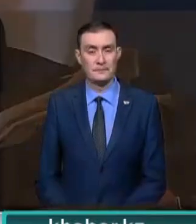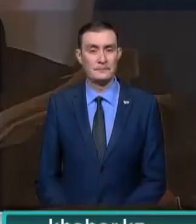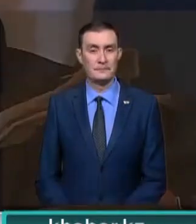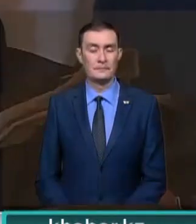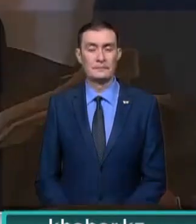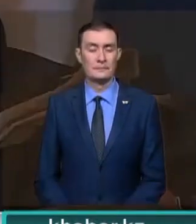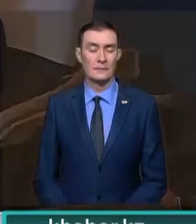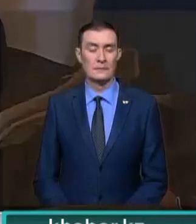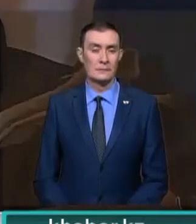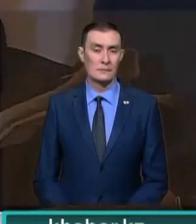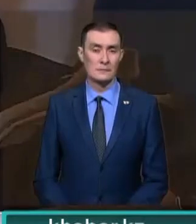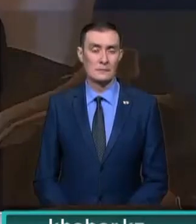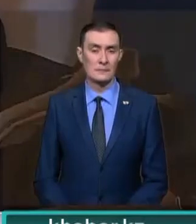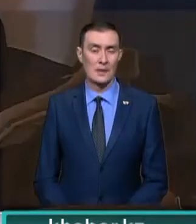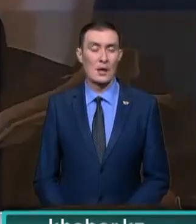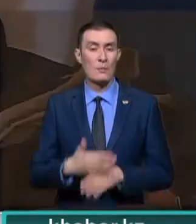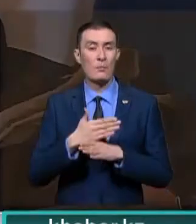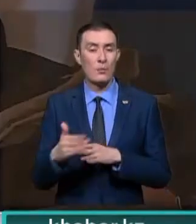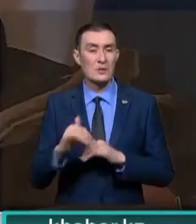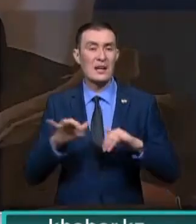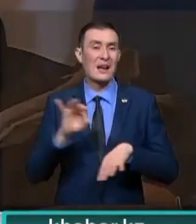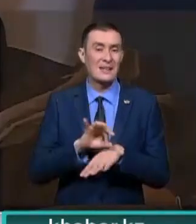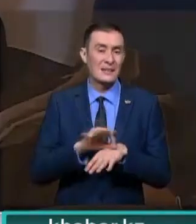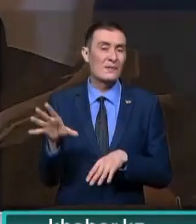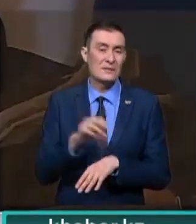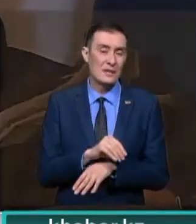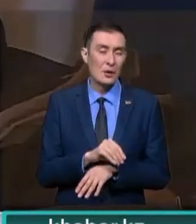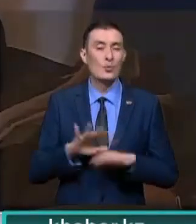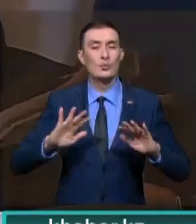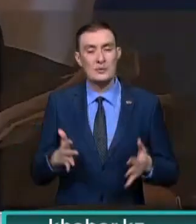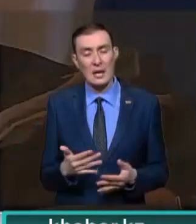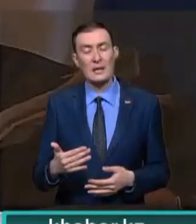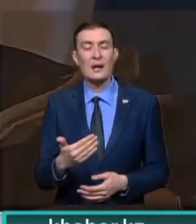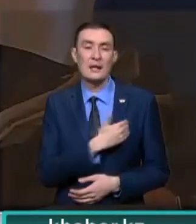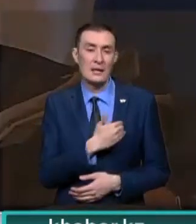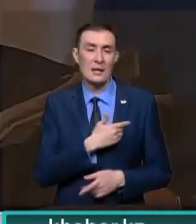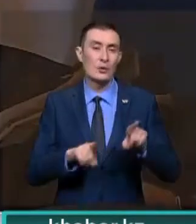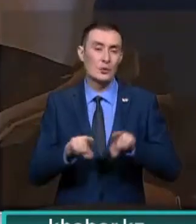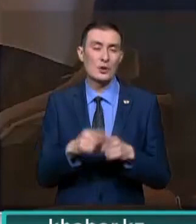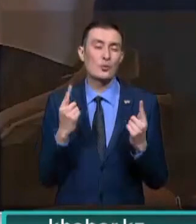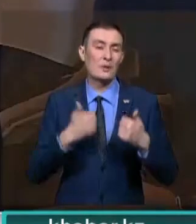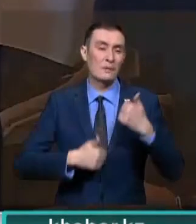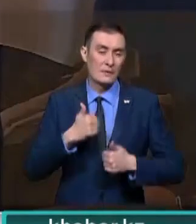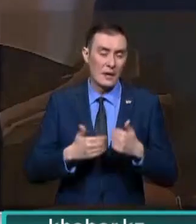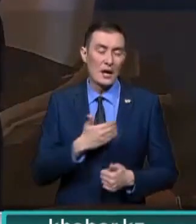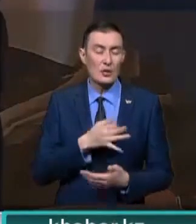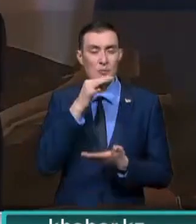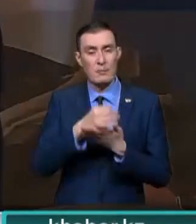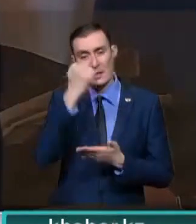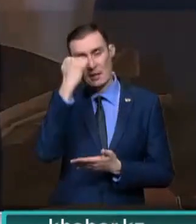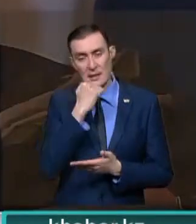are so all porn сохранить после карантина всему очень соскучились по таким крупным ой ты сам хотел бы поблагодарить организаторов